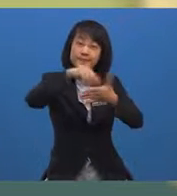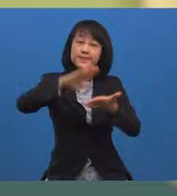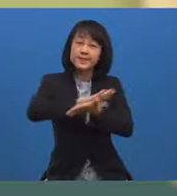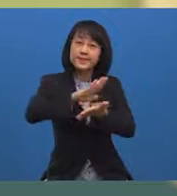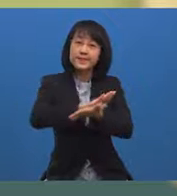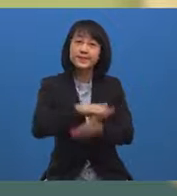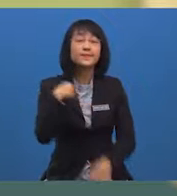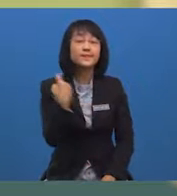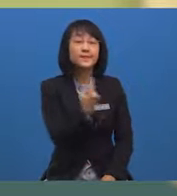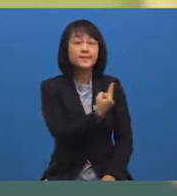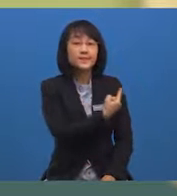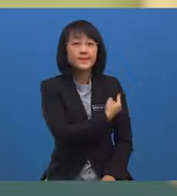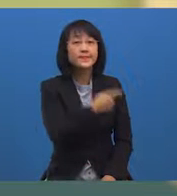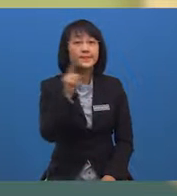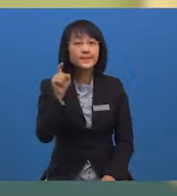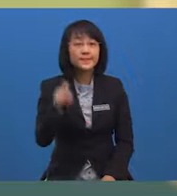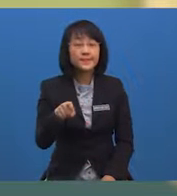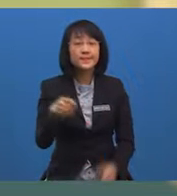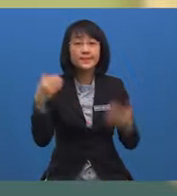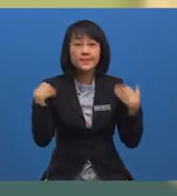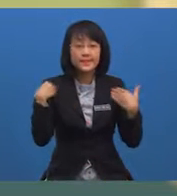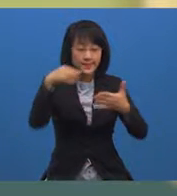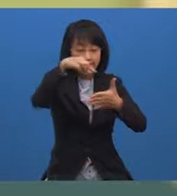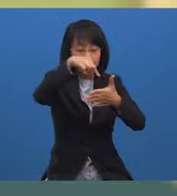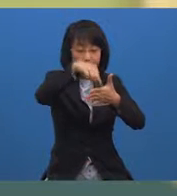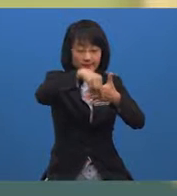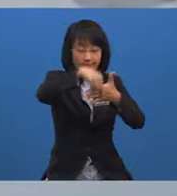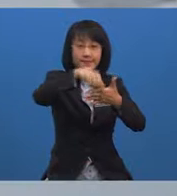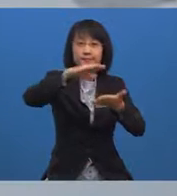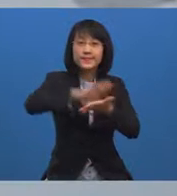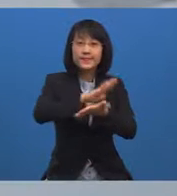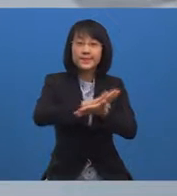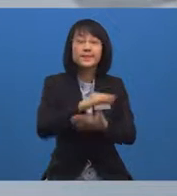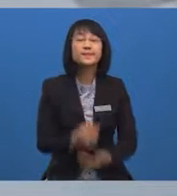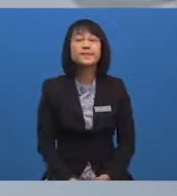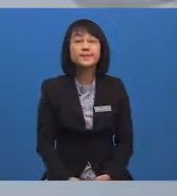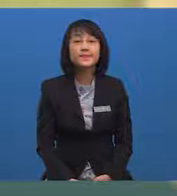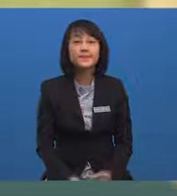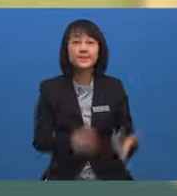perlu siapkan klip kertas. Yang kedua,